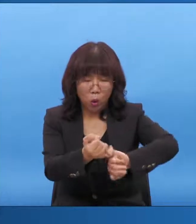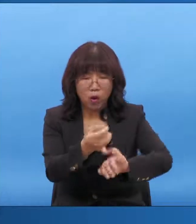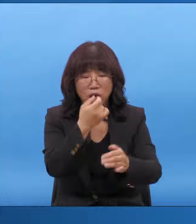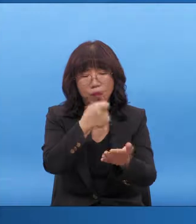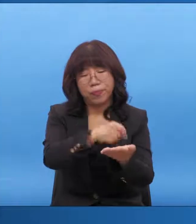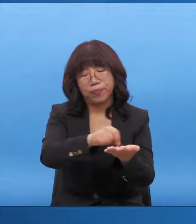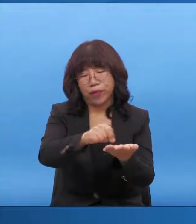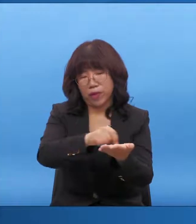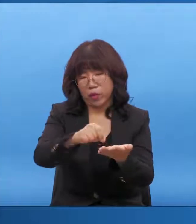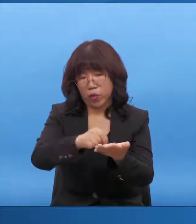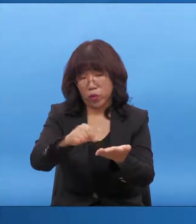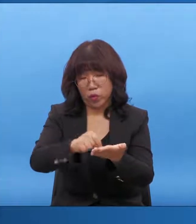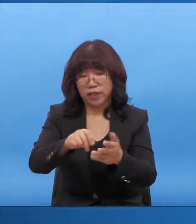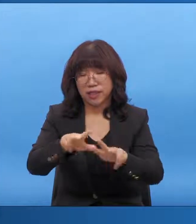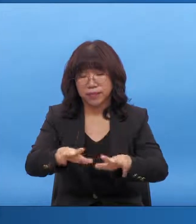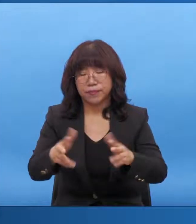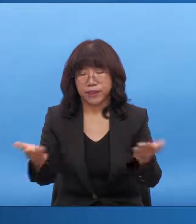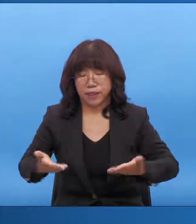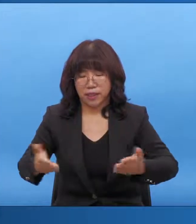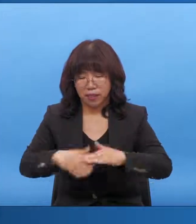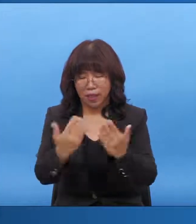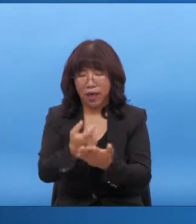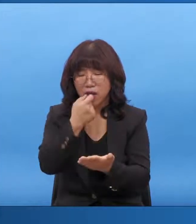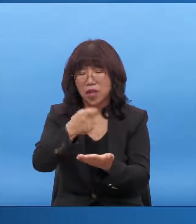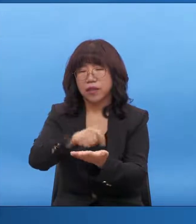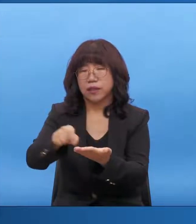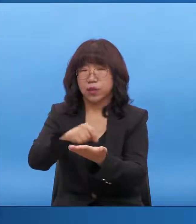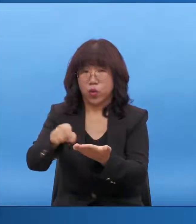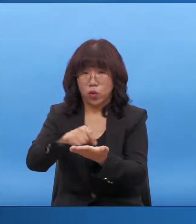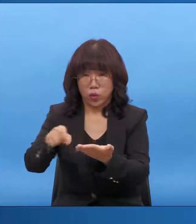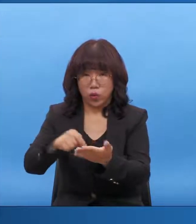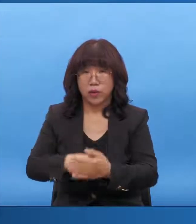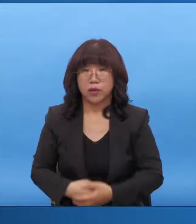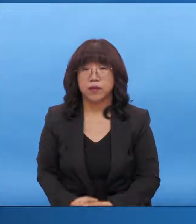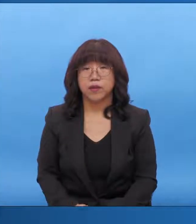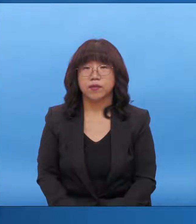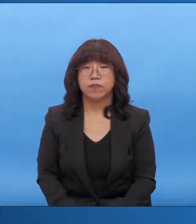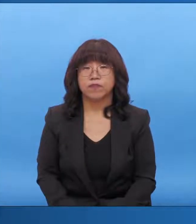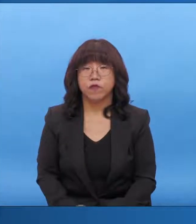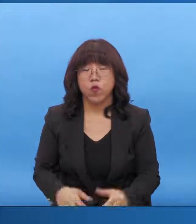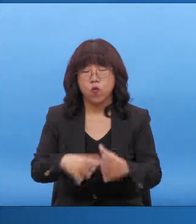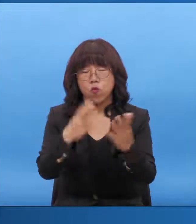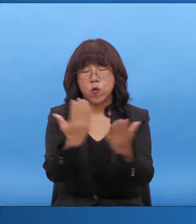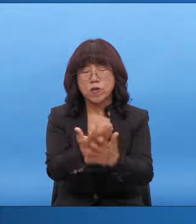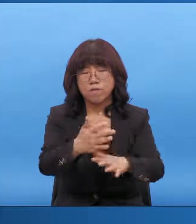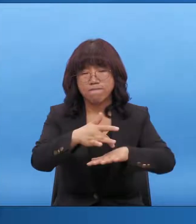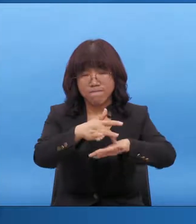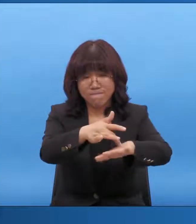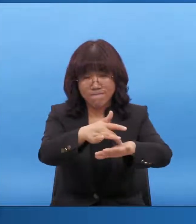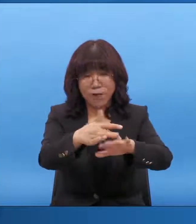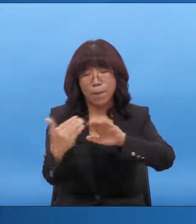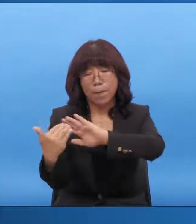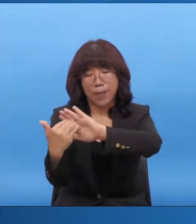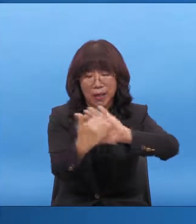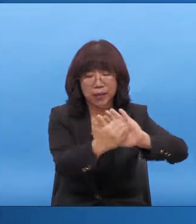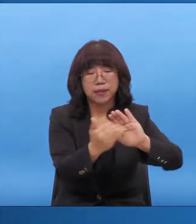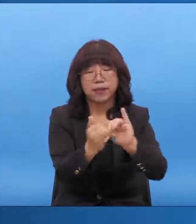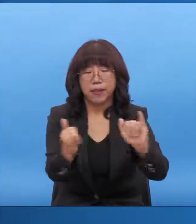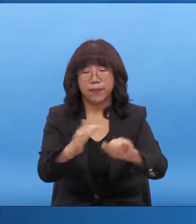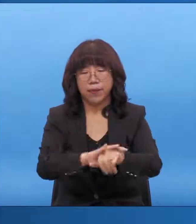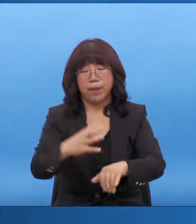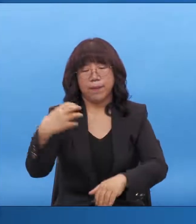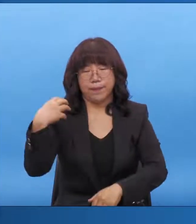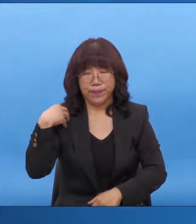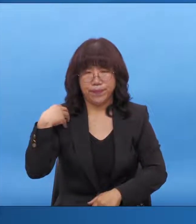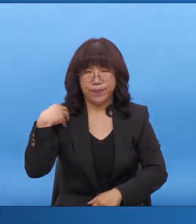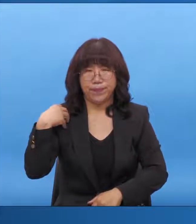For you remnants, write notes, write your memos. 이것을 막는 사람으로 하나님이 세우신다 그 말이에요. Because God will raise you as a person who's